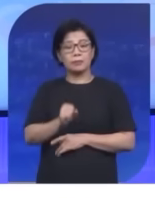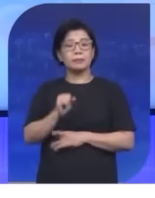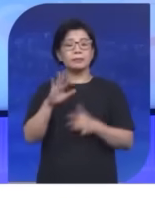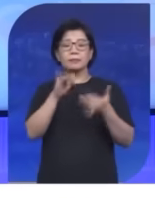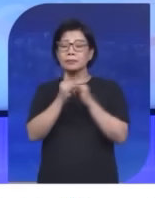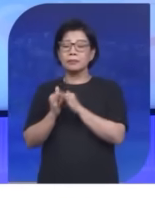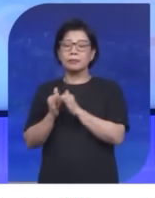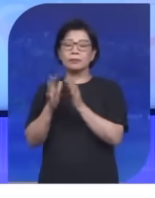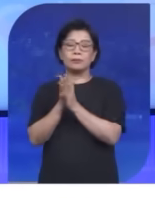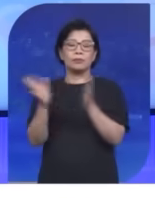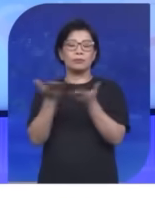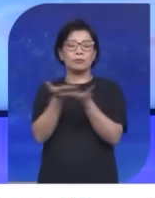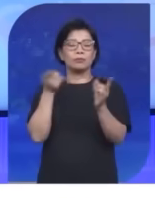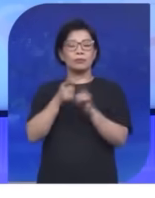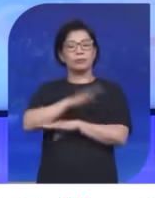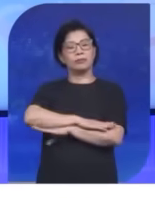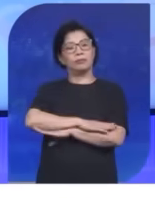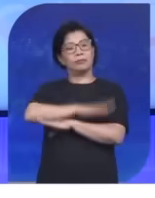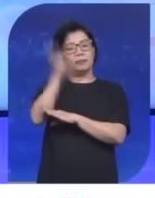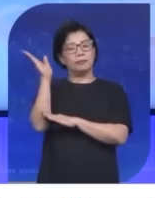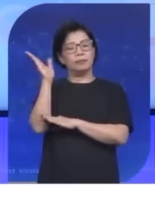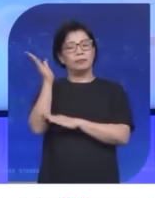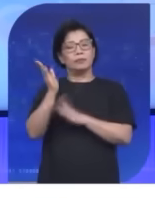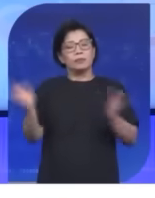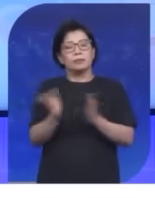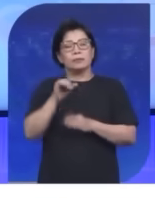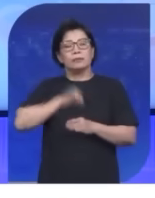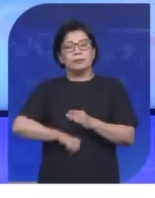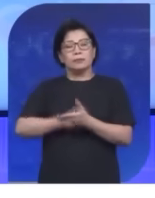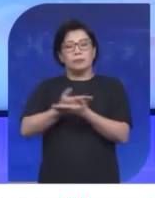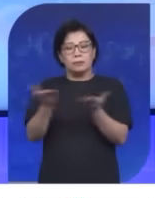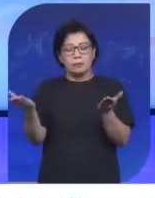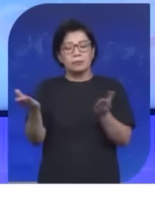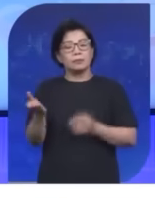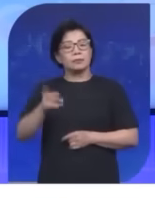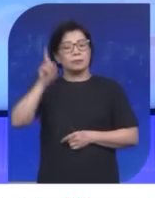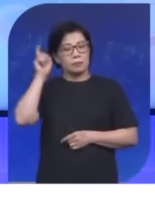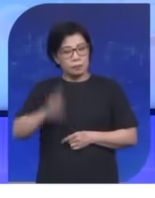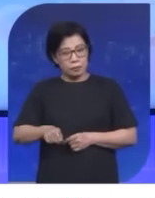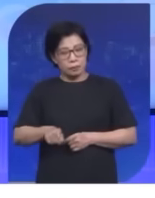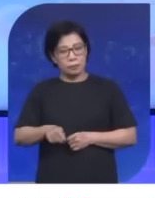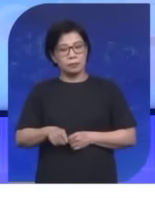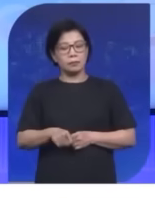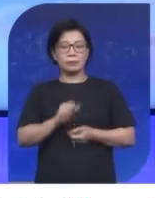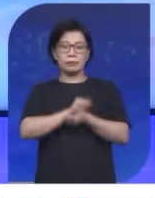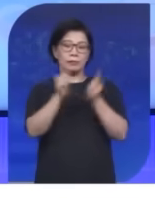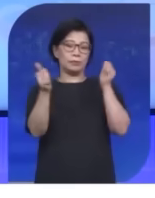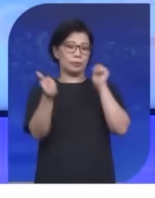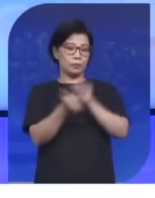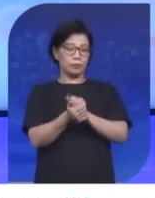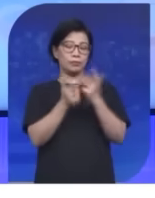hệ lụy lâu dài cho mục tiêu phát triển, chính sách khuyến sinh của thành phố. Vì vậy, hơn lúc nào hết cũng cần phải có những sự thay đổi, thích